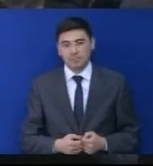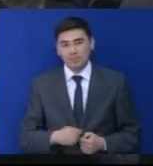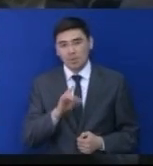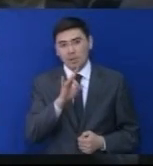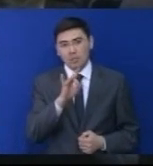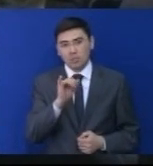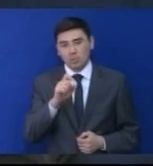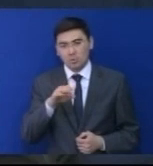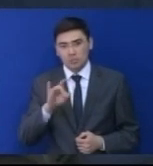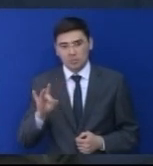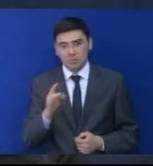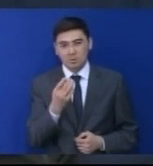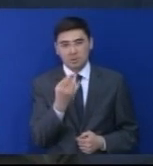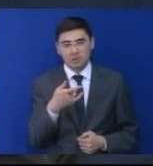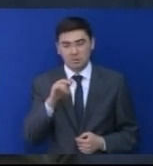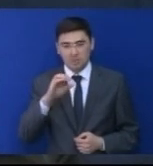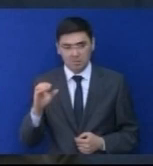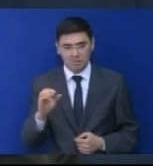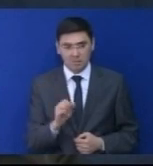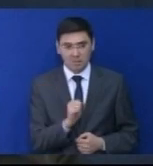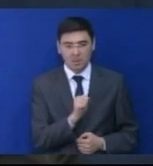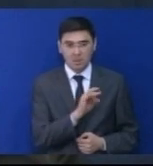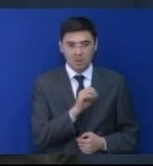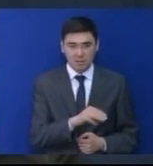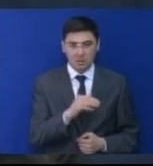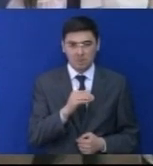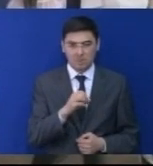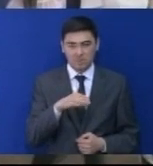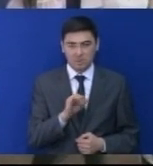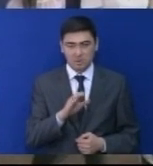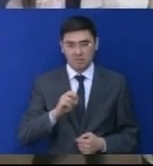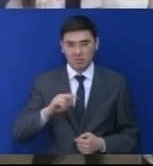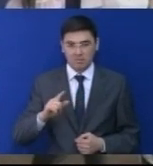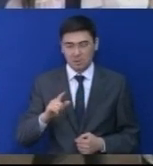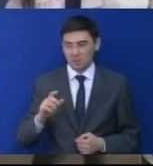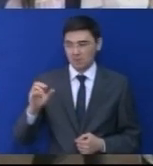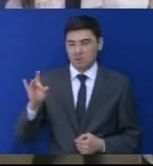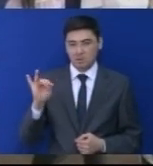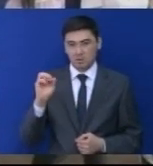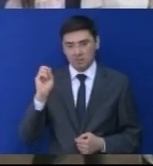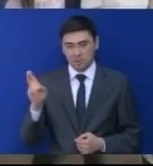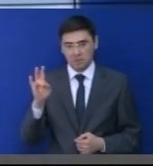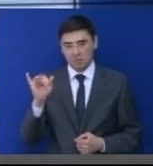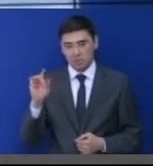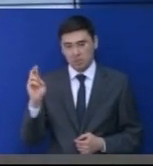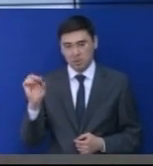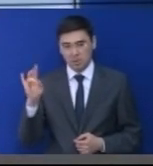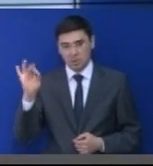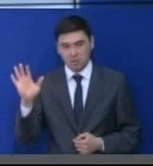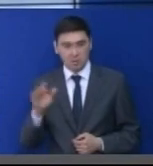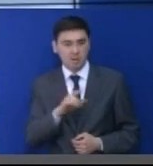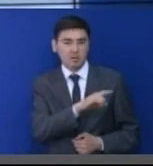Рухты шығыс жастар арт фестиваль аясында шахарымызға арнай келген Серік Нүркенов қаламыздағы жоғары сынып оқушыларымен және жастармен